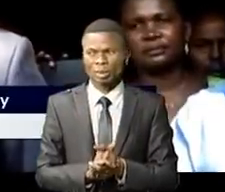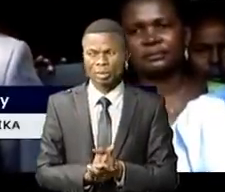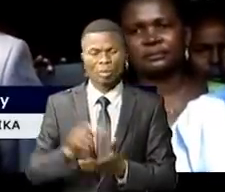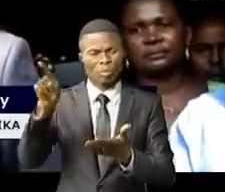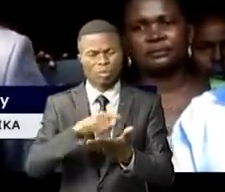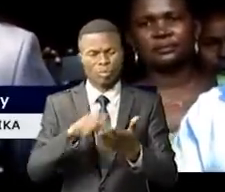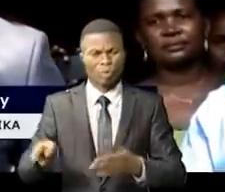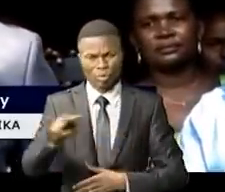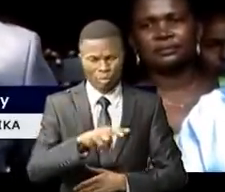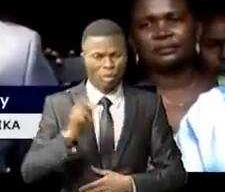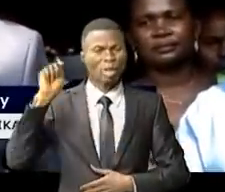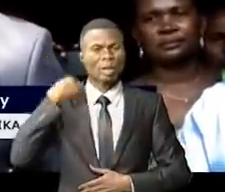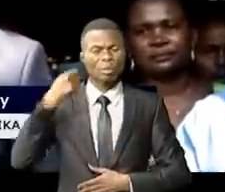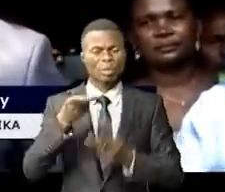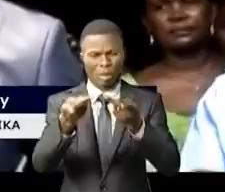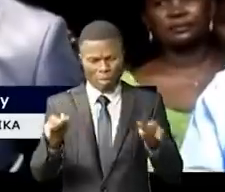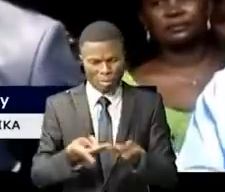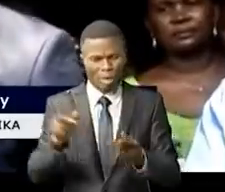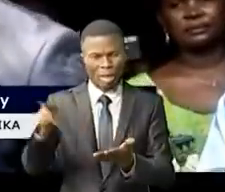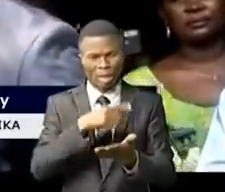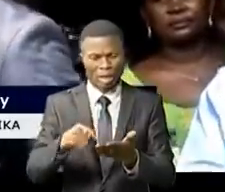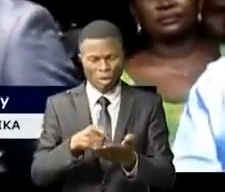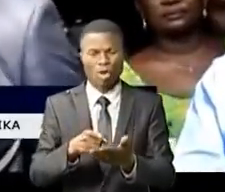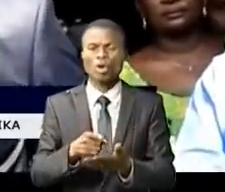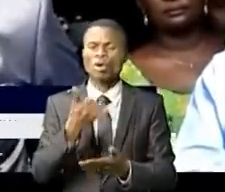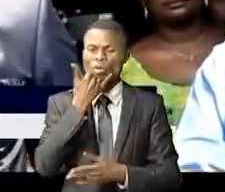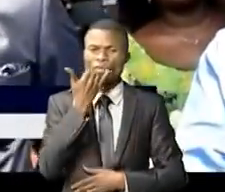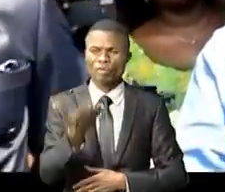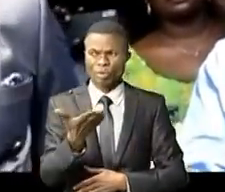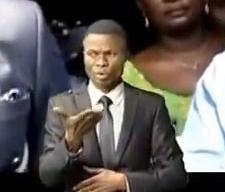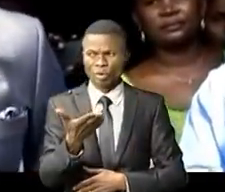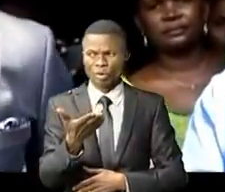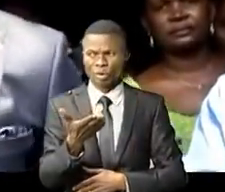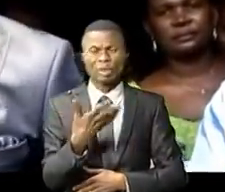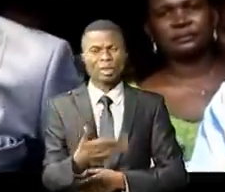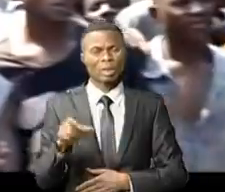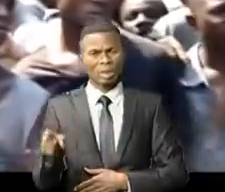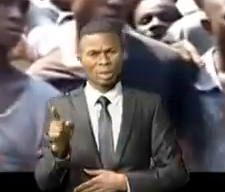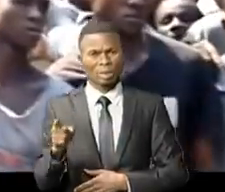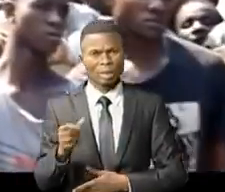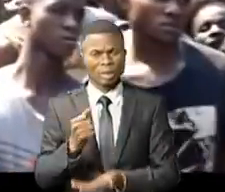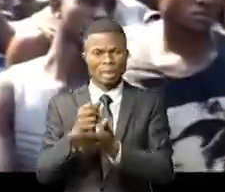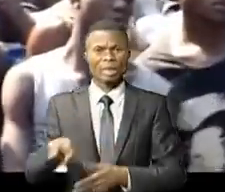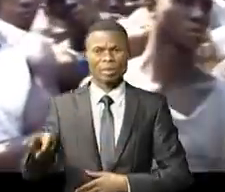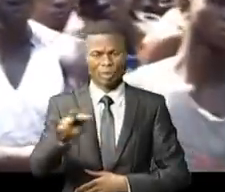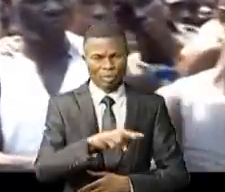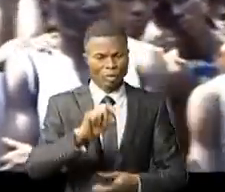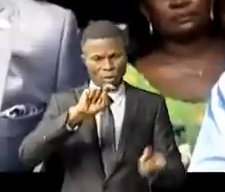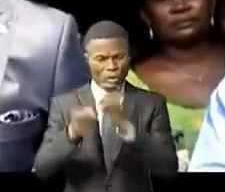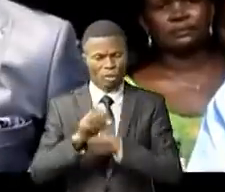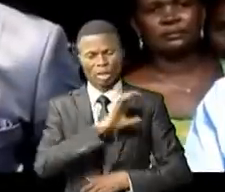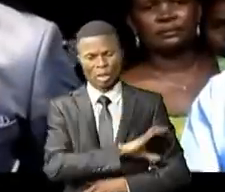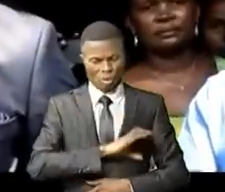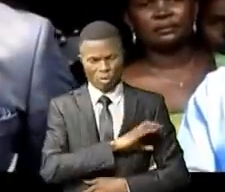La prison, c'est un lieu de correction et de rééducation. Votre passage ici va vous permettre de changer votre